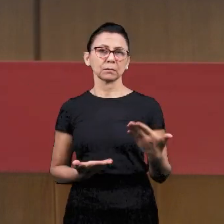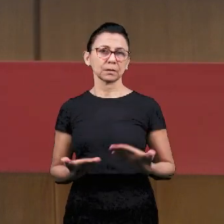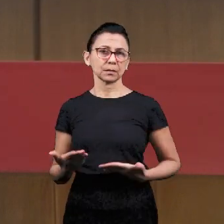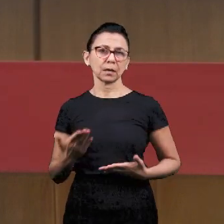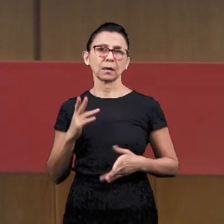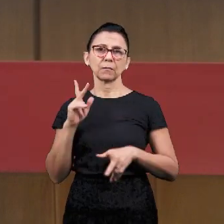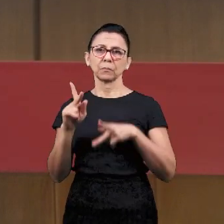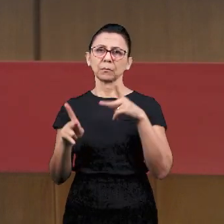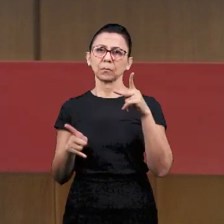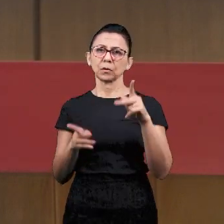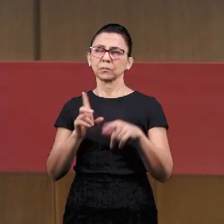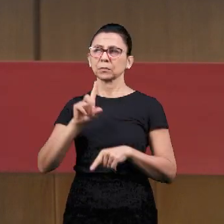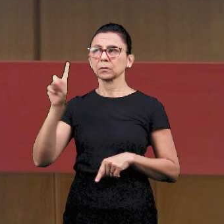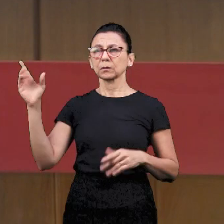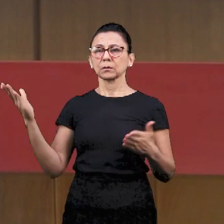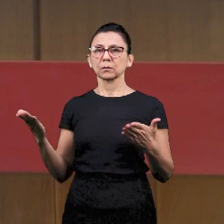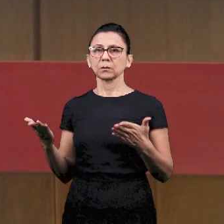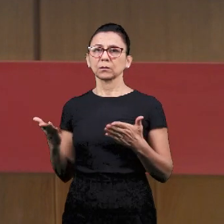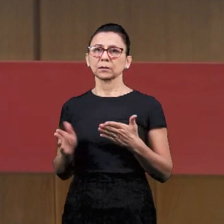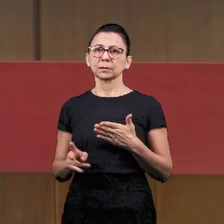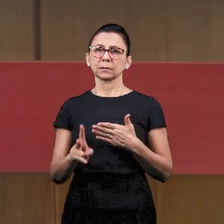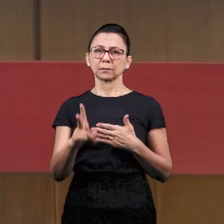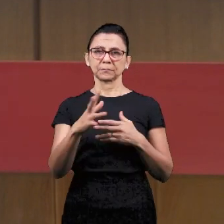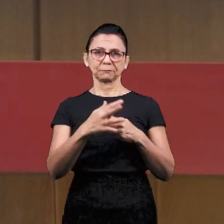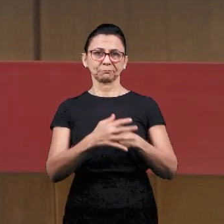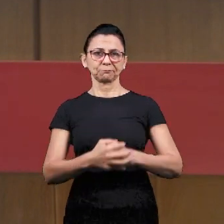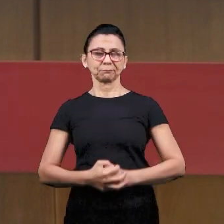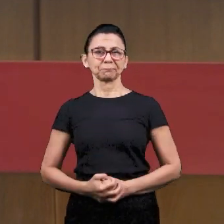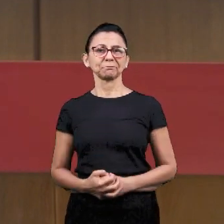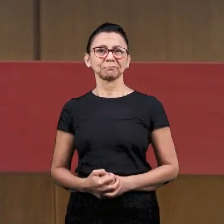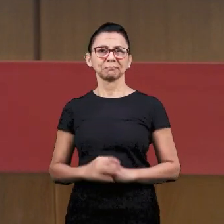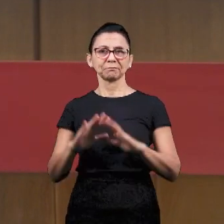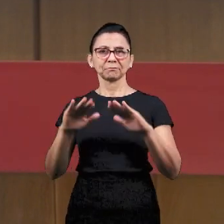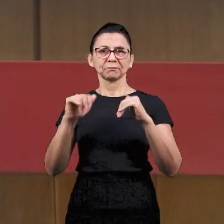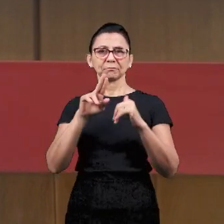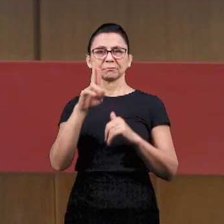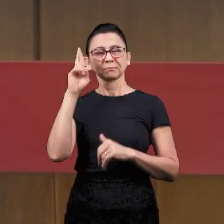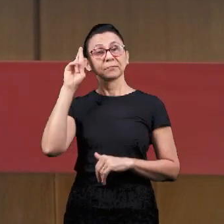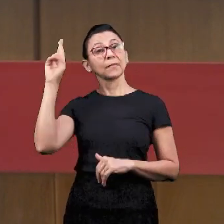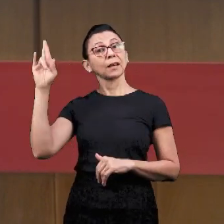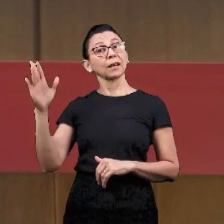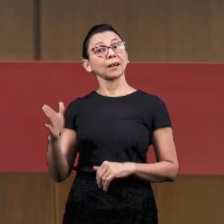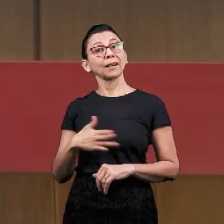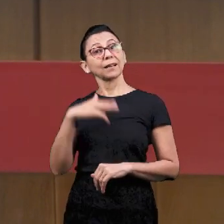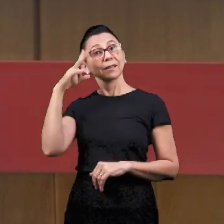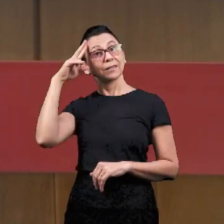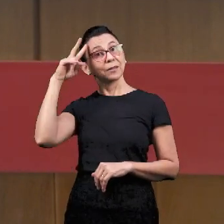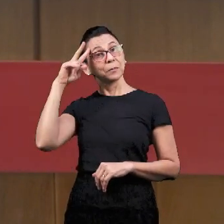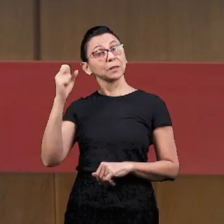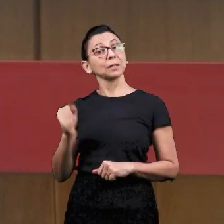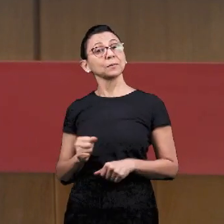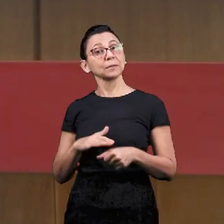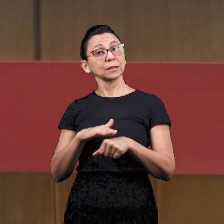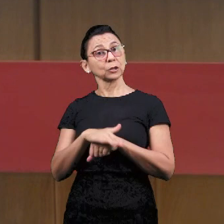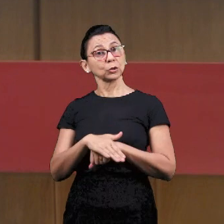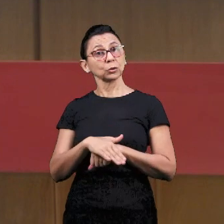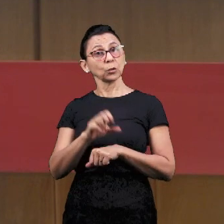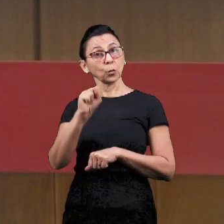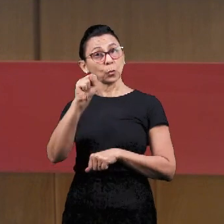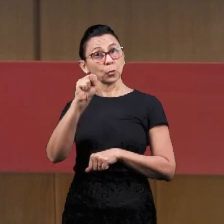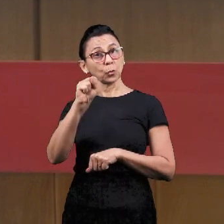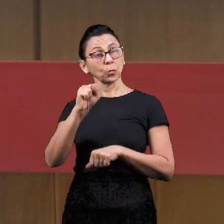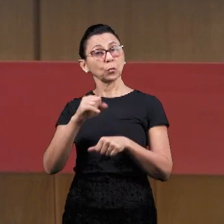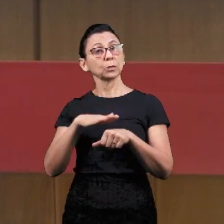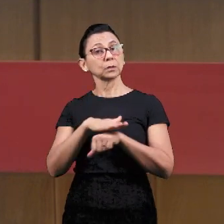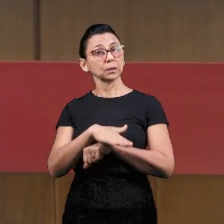sur tout le peuple de Dieu, depuis maintenant et pour toujours. Amen. Loué soit le nom du Seigneur. Nous nous rappelons du culte à tout à l'heure, à